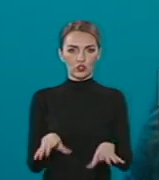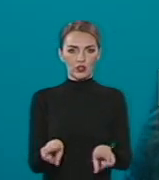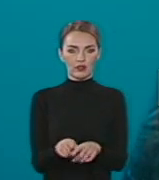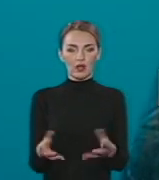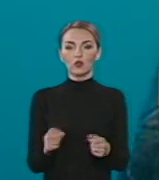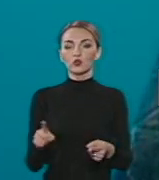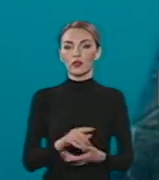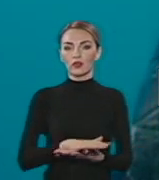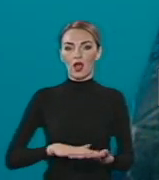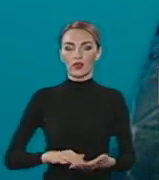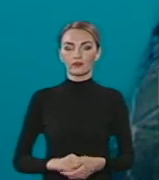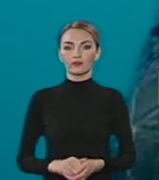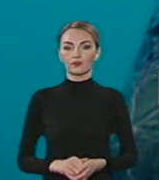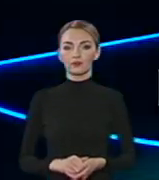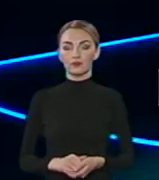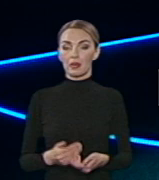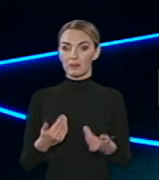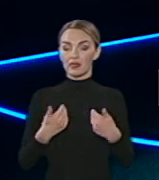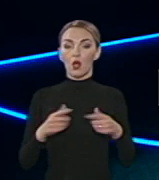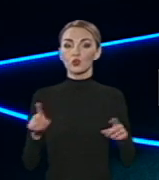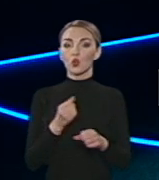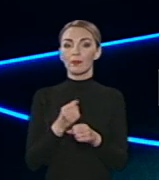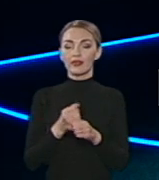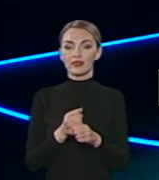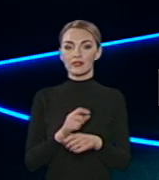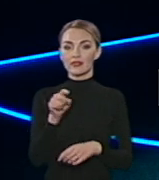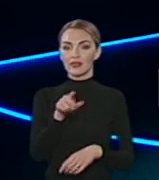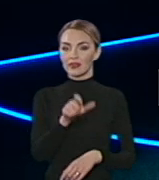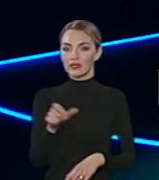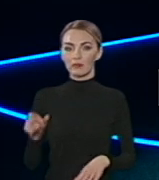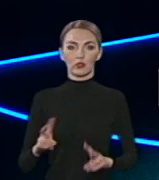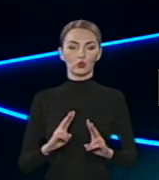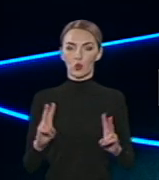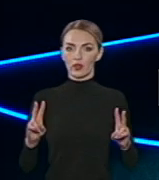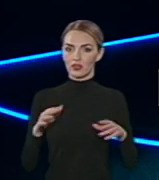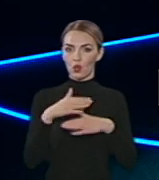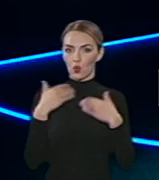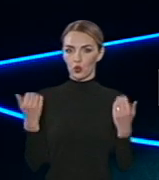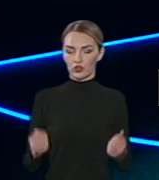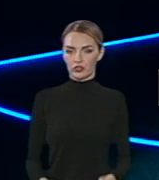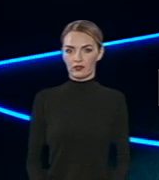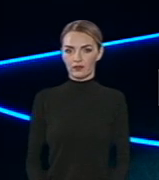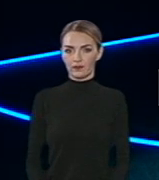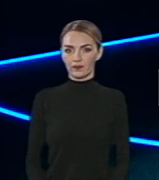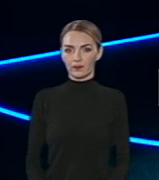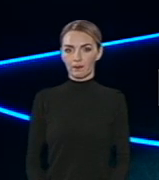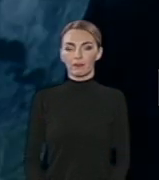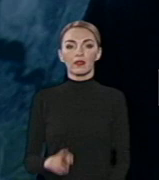І що далі? От мені, а що робити з тими, хто не хоче? От дійсно,